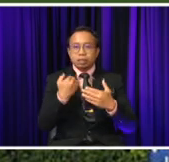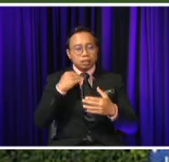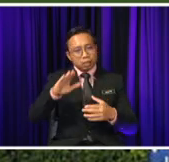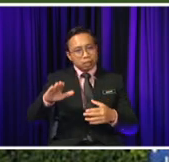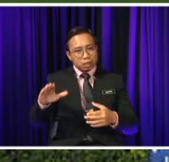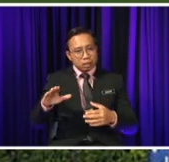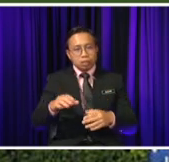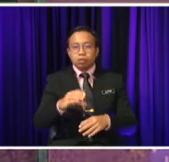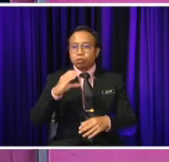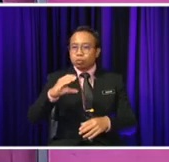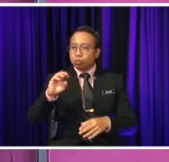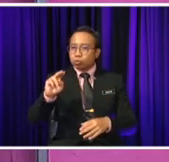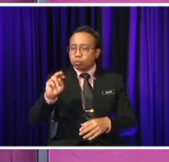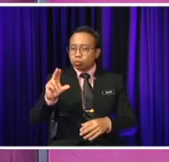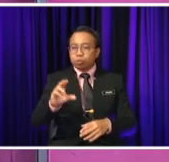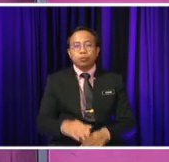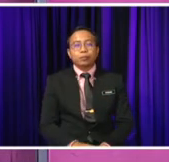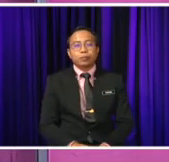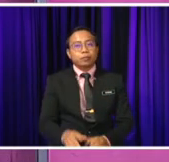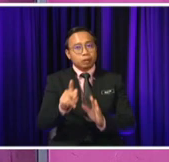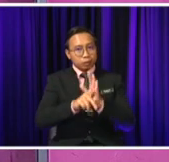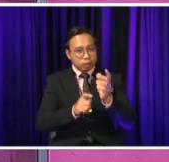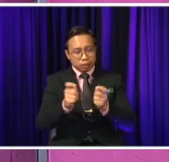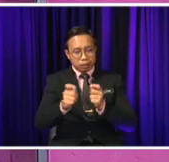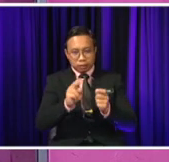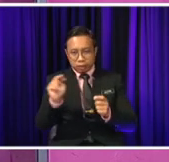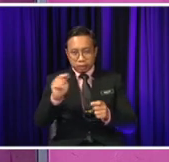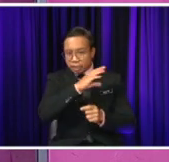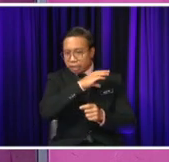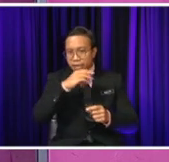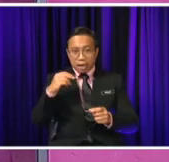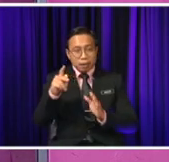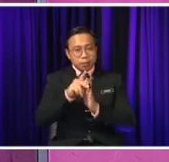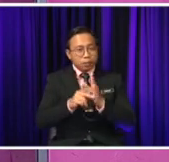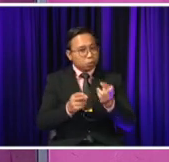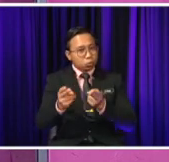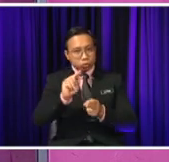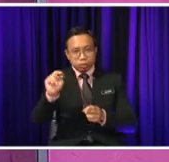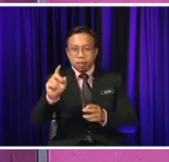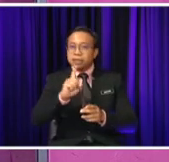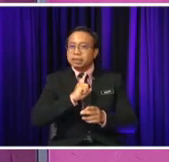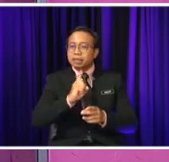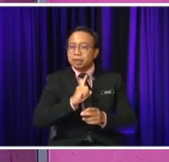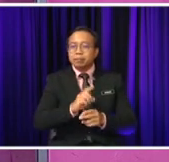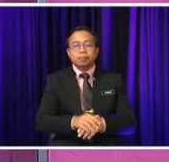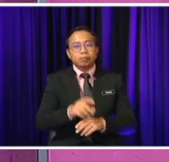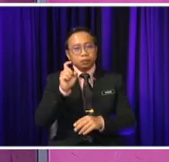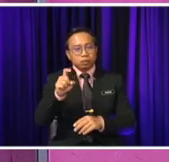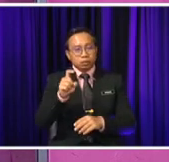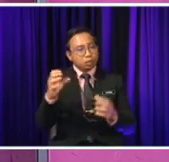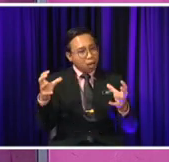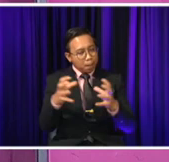cuci dan sebagainya jadi takbiran merupakan Islam bila digabungkan merupakan perancangan dan